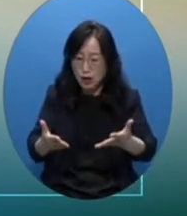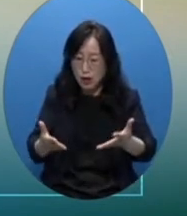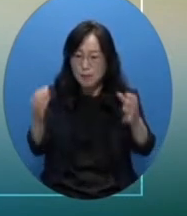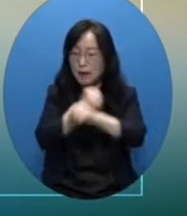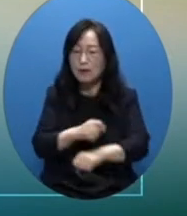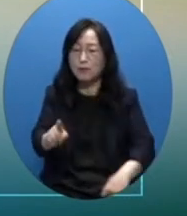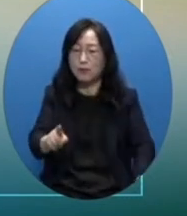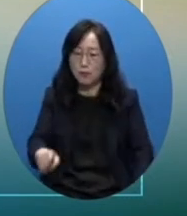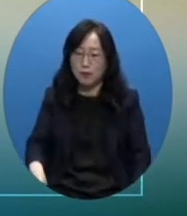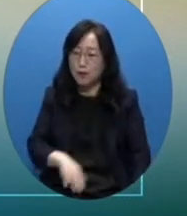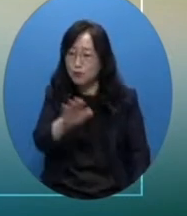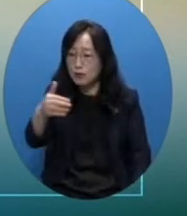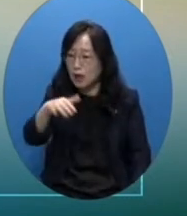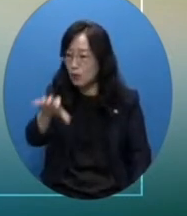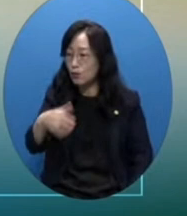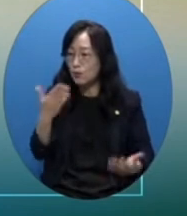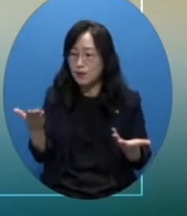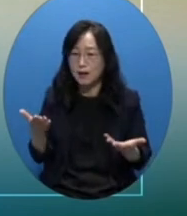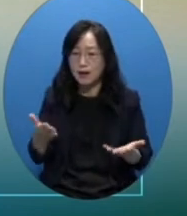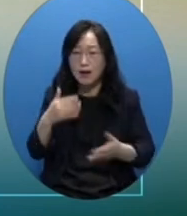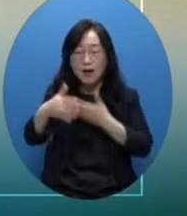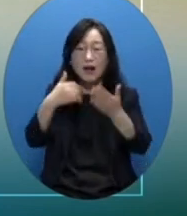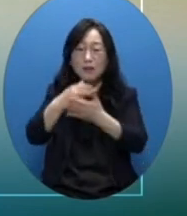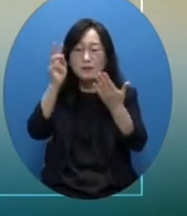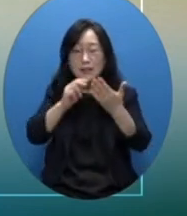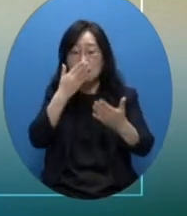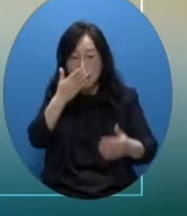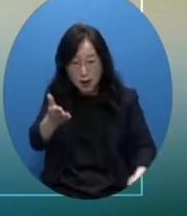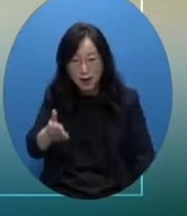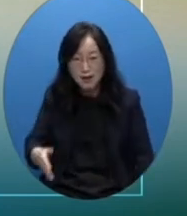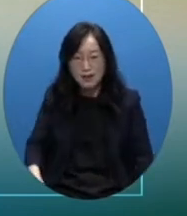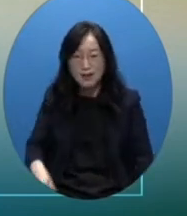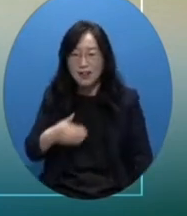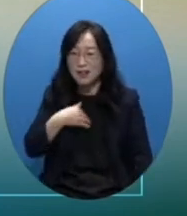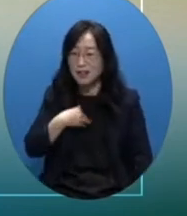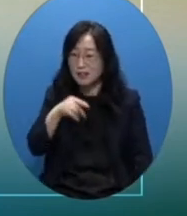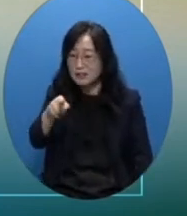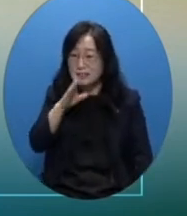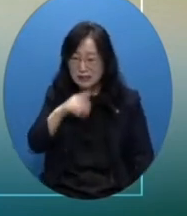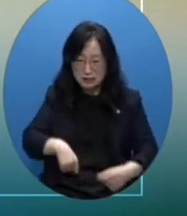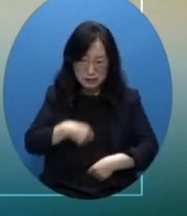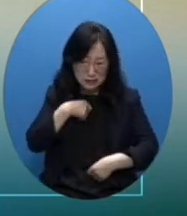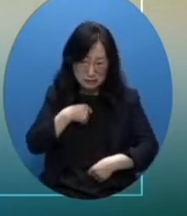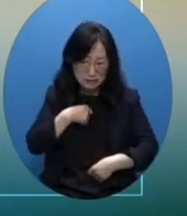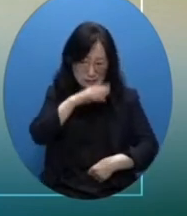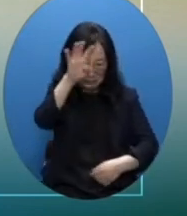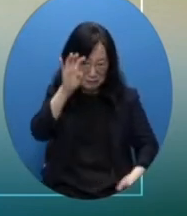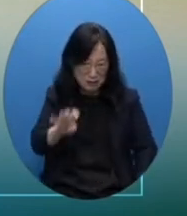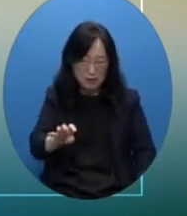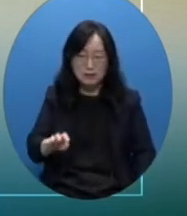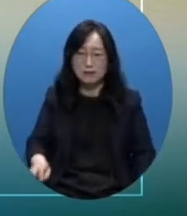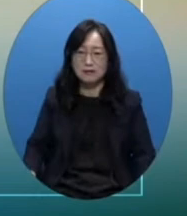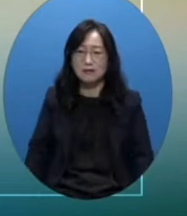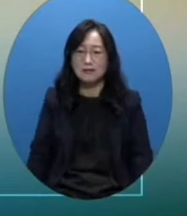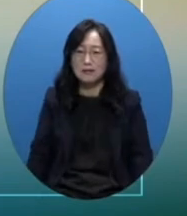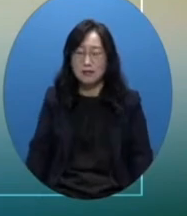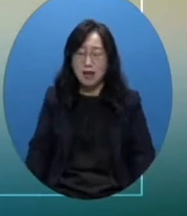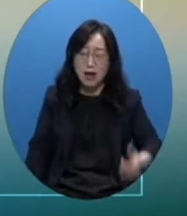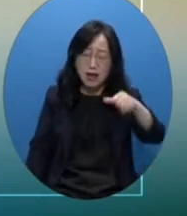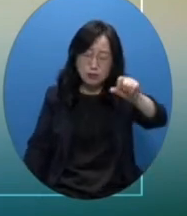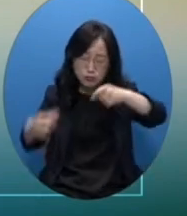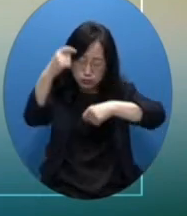우리는 아무데도 갈 곳이 없어요. 그런데도 하나님을 찬양하신다고요? 나는 그것이 진심인지 믿을 수 없어요. 아들이